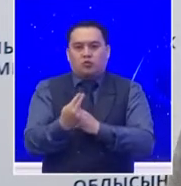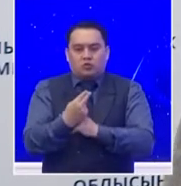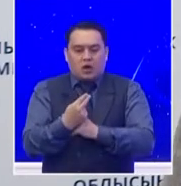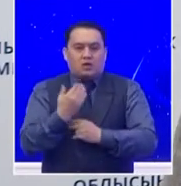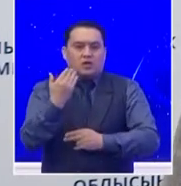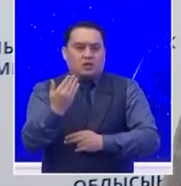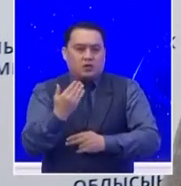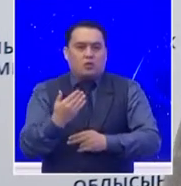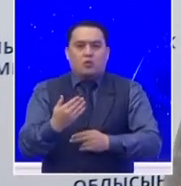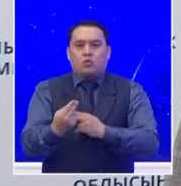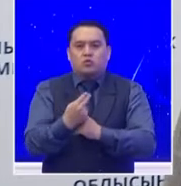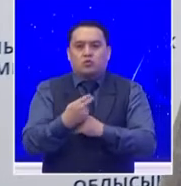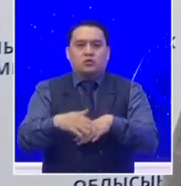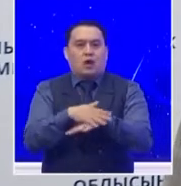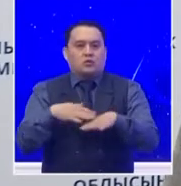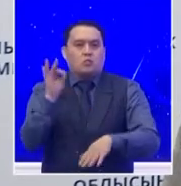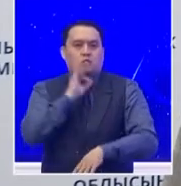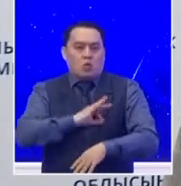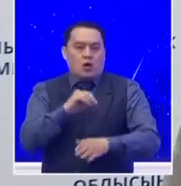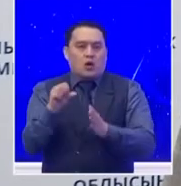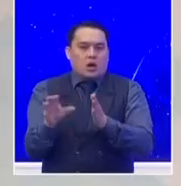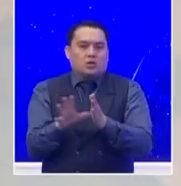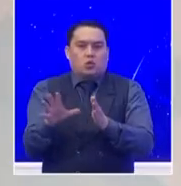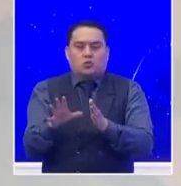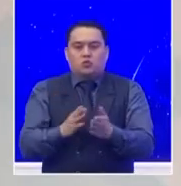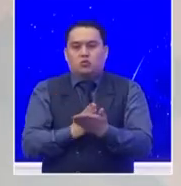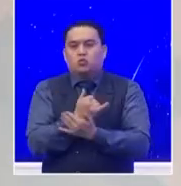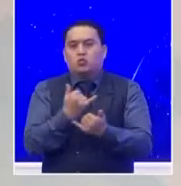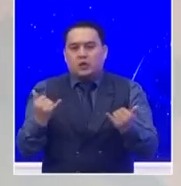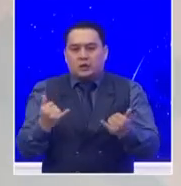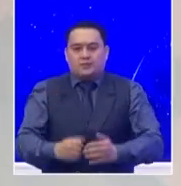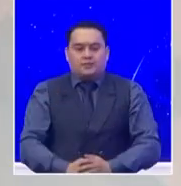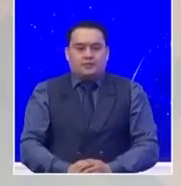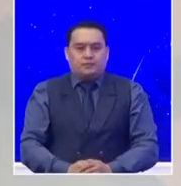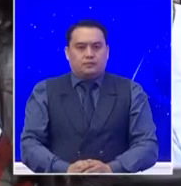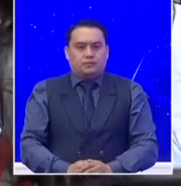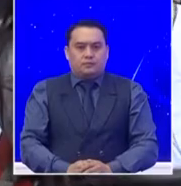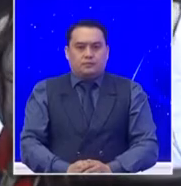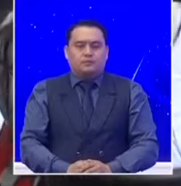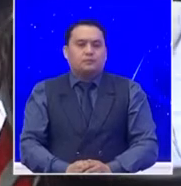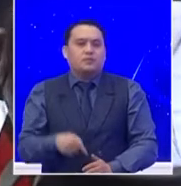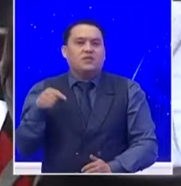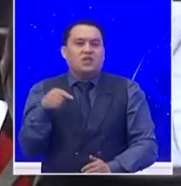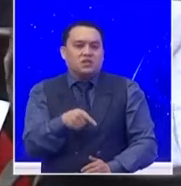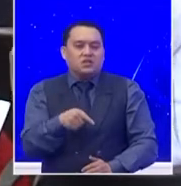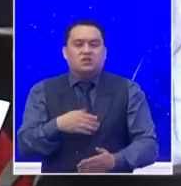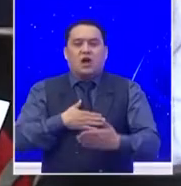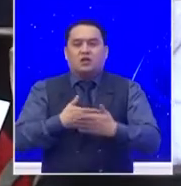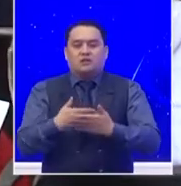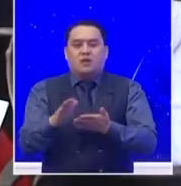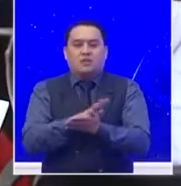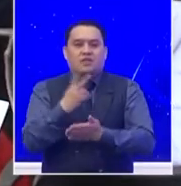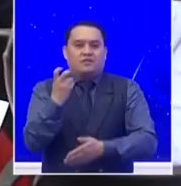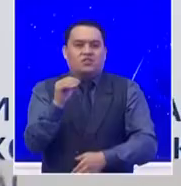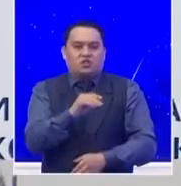а затем они будут учить население пользоваться электронными услугами. Всего в работе намерены задействовать порядка 1000 волонтеров. Первые 200